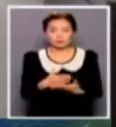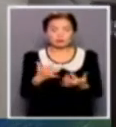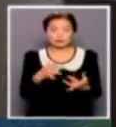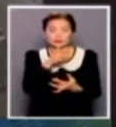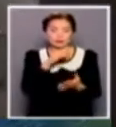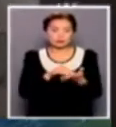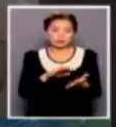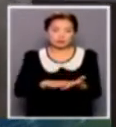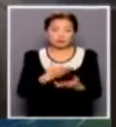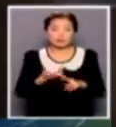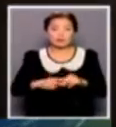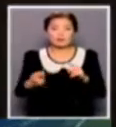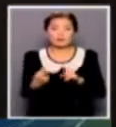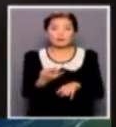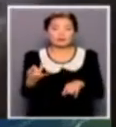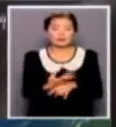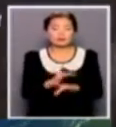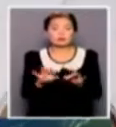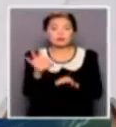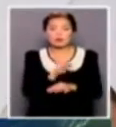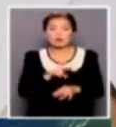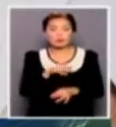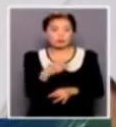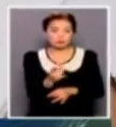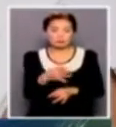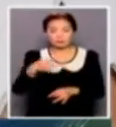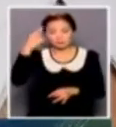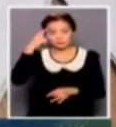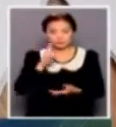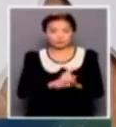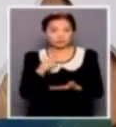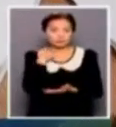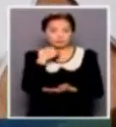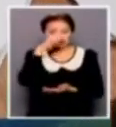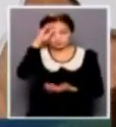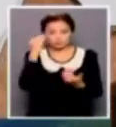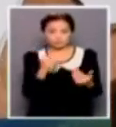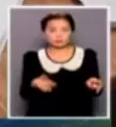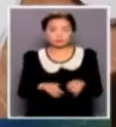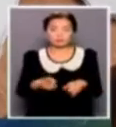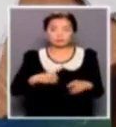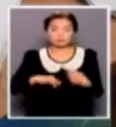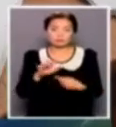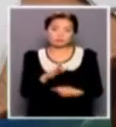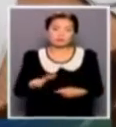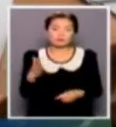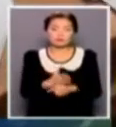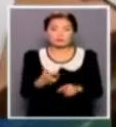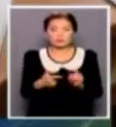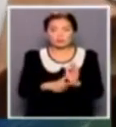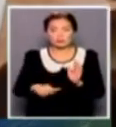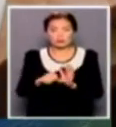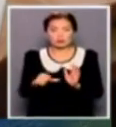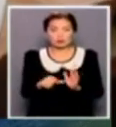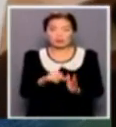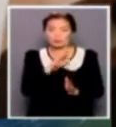требованиям шариата. В первую очередь, когда говорят про алименты, к нам на ум приходят должники-отцы. Однако в нашей области насчитывается